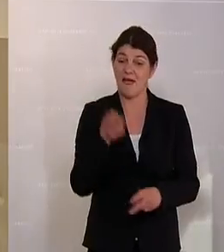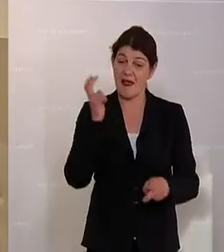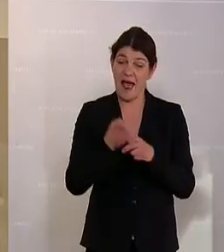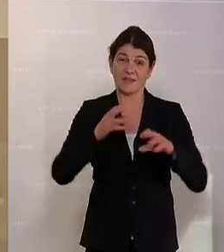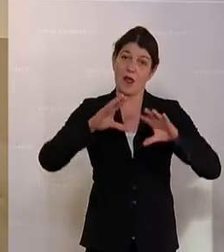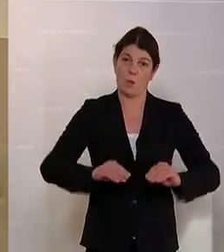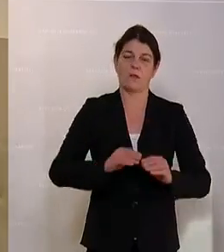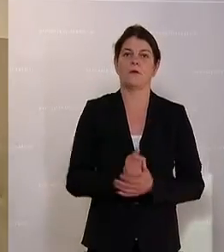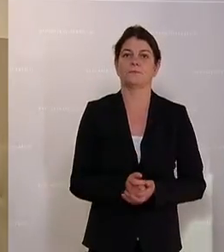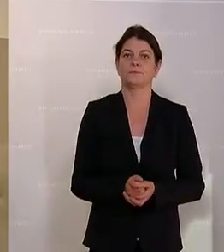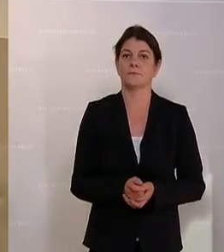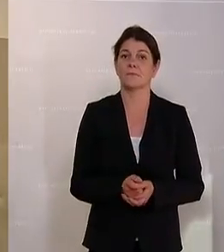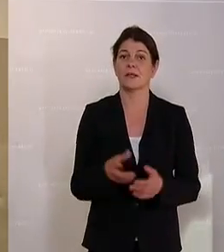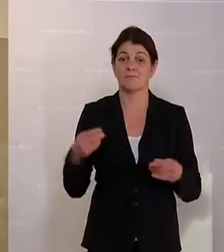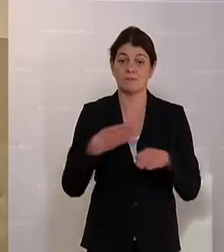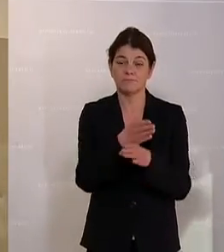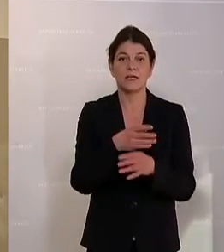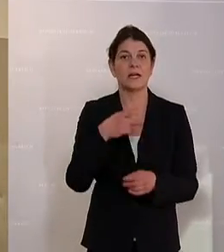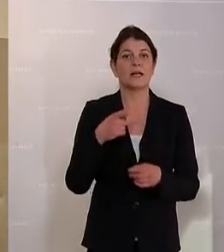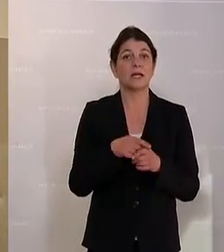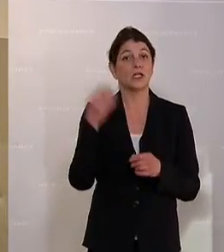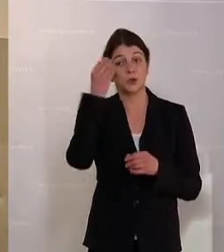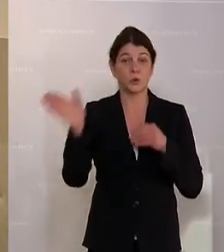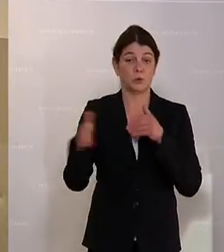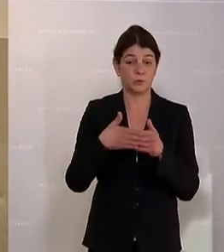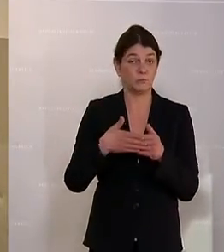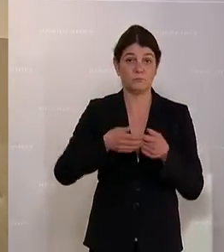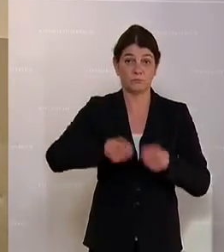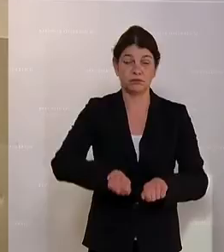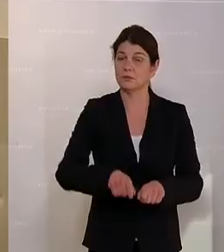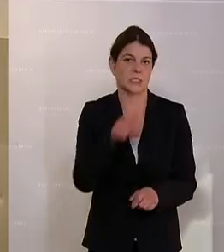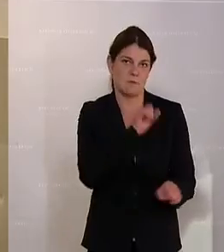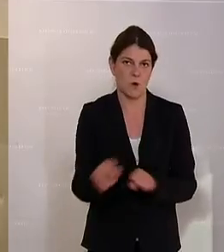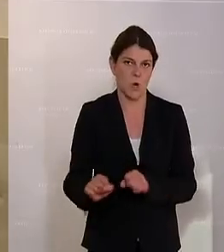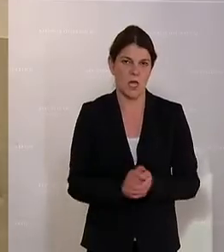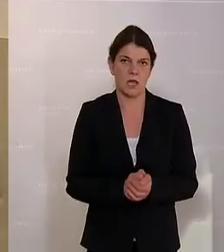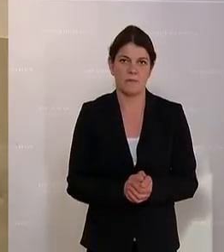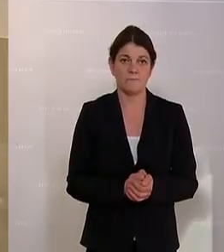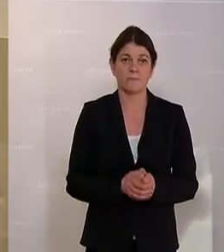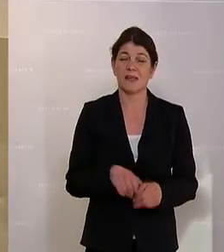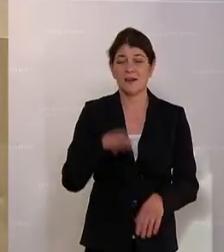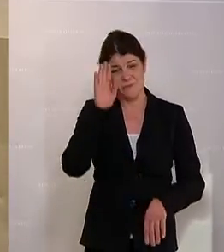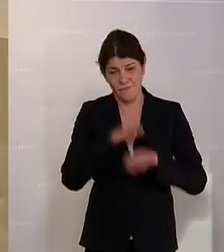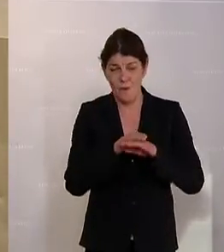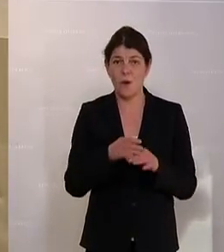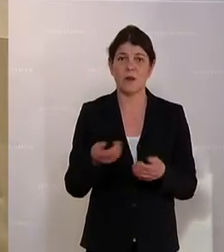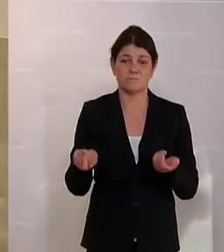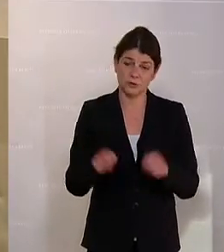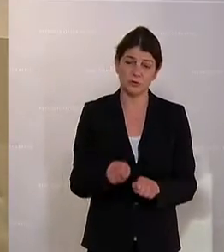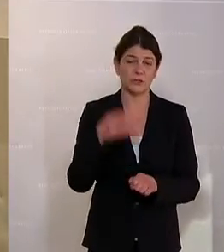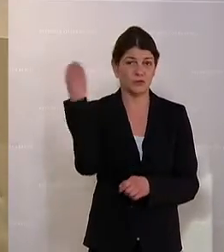Lockdown mit versperrten Schultüren nicht möglich ist. Eine komplett geschlossene